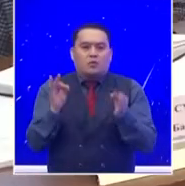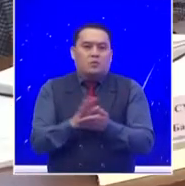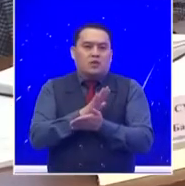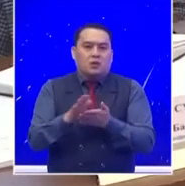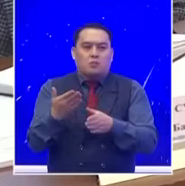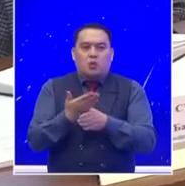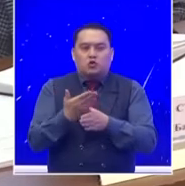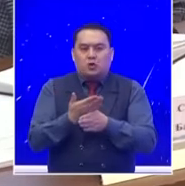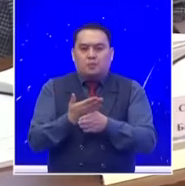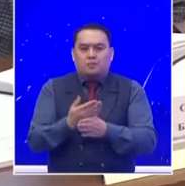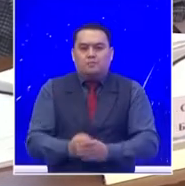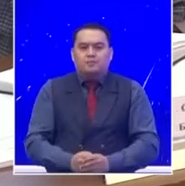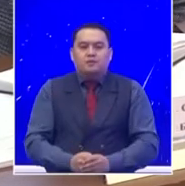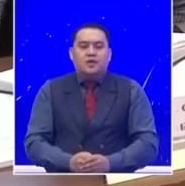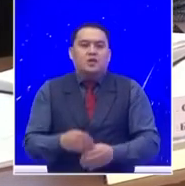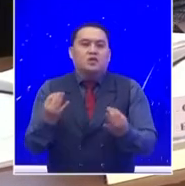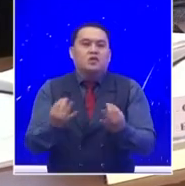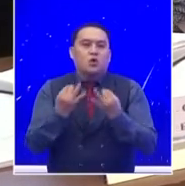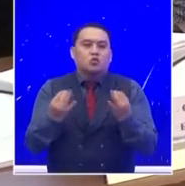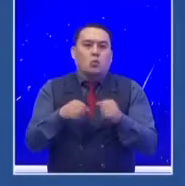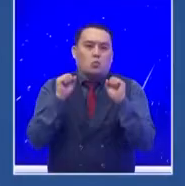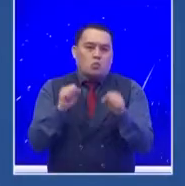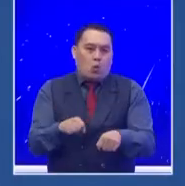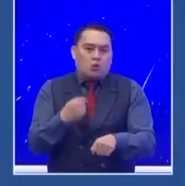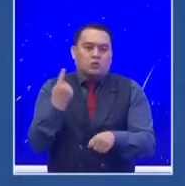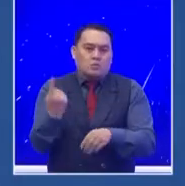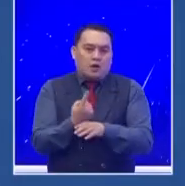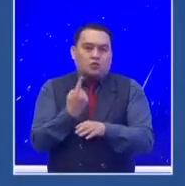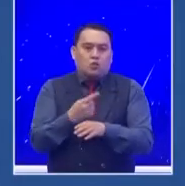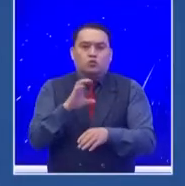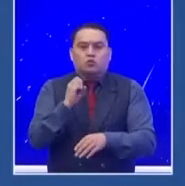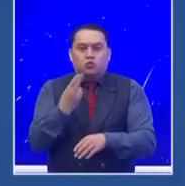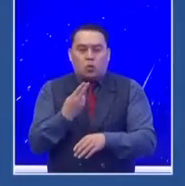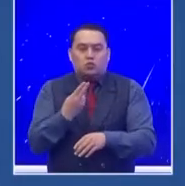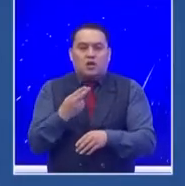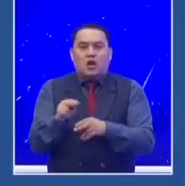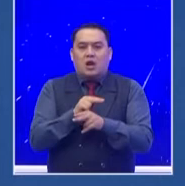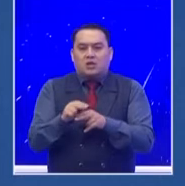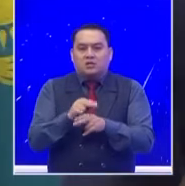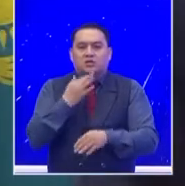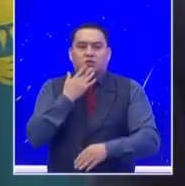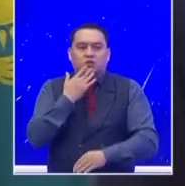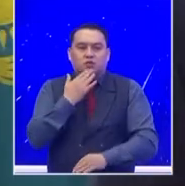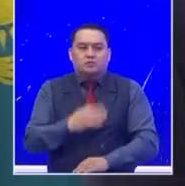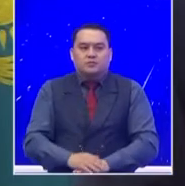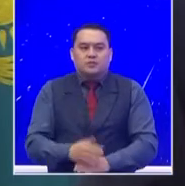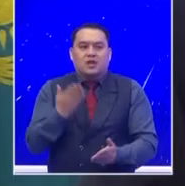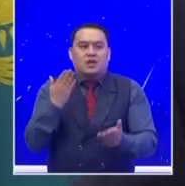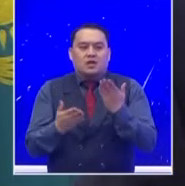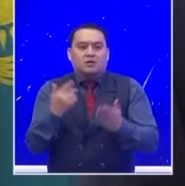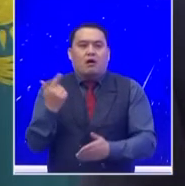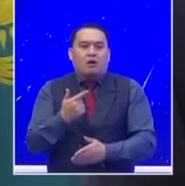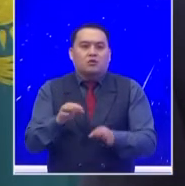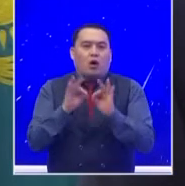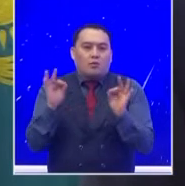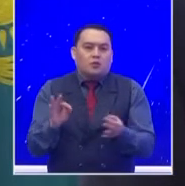бесплатной медицинской помощи. Граждан интересует, могут ли они по одному из этих соцпакетов лечиться за рубежом. Если в рамках гарантированного